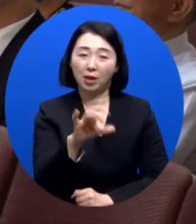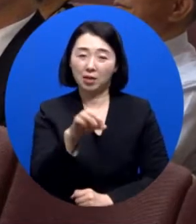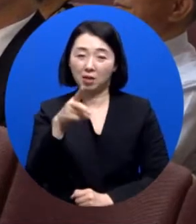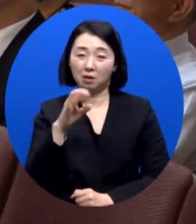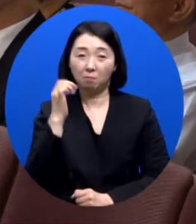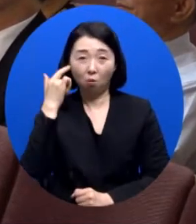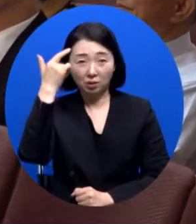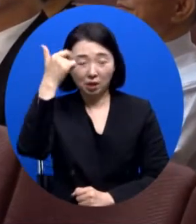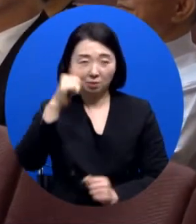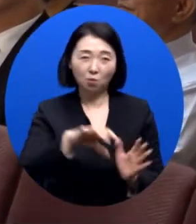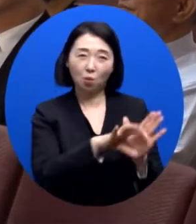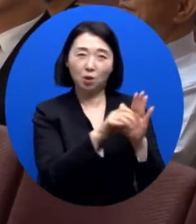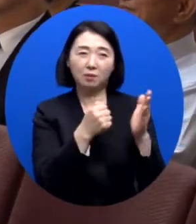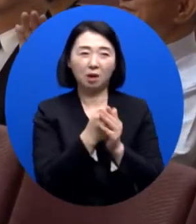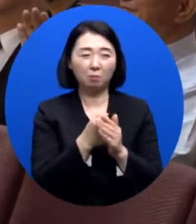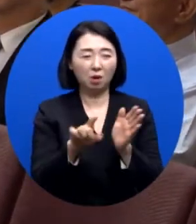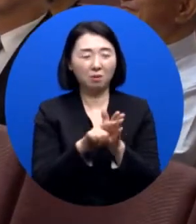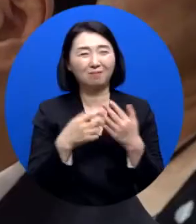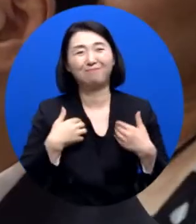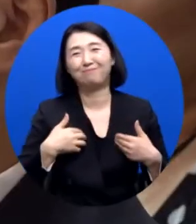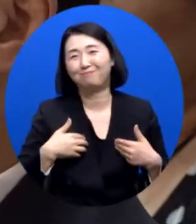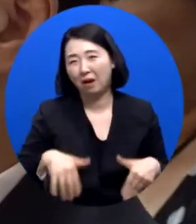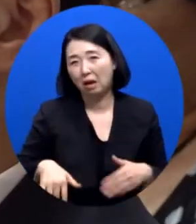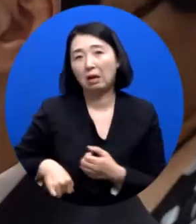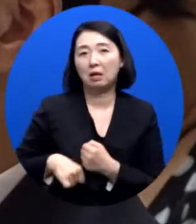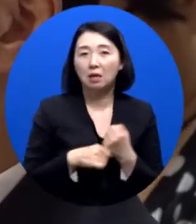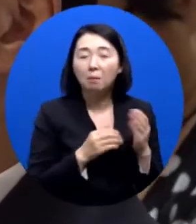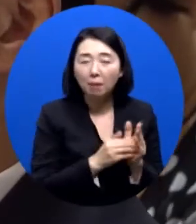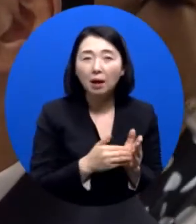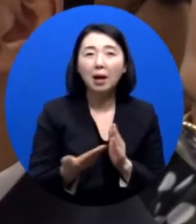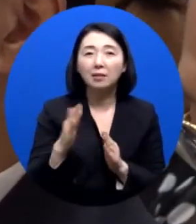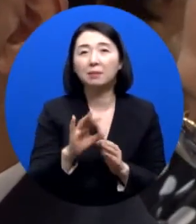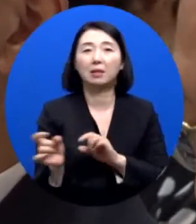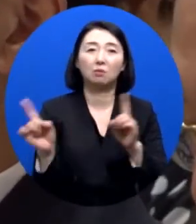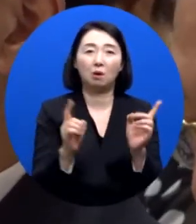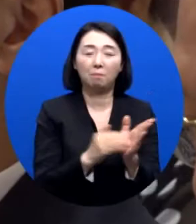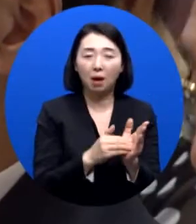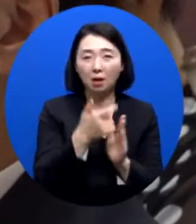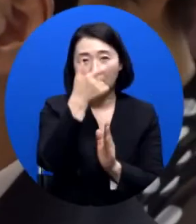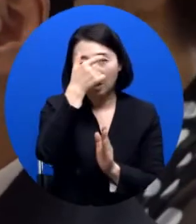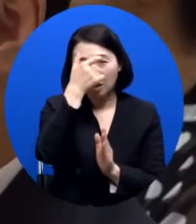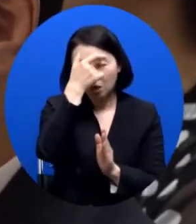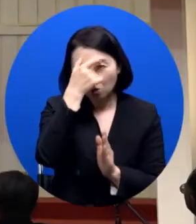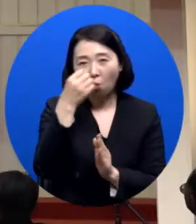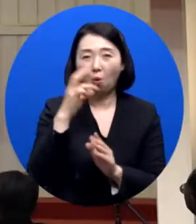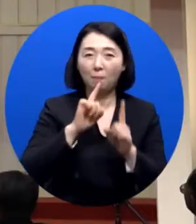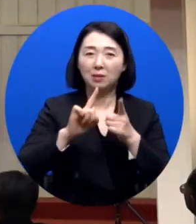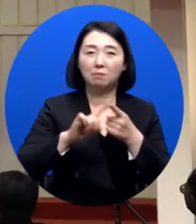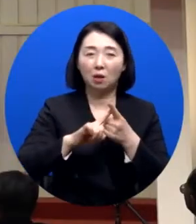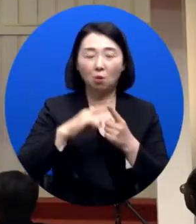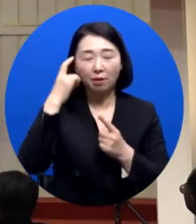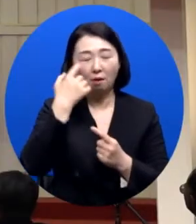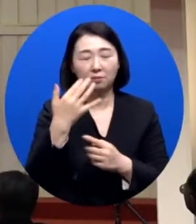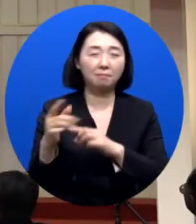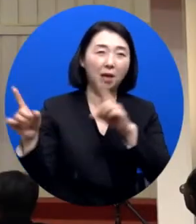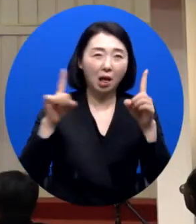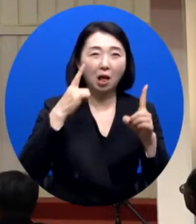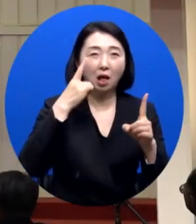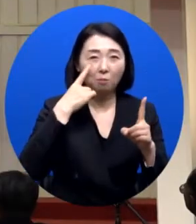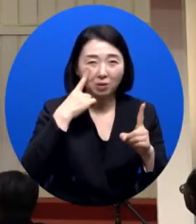그로 나태해진 신앙을 다시 회복하고 기도와 말씀으로 영적 각성을 일깨우는 뉴저지 가 되자고 설